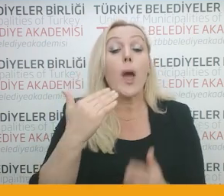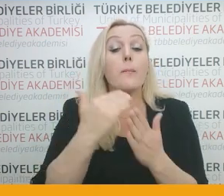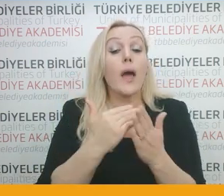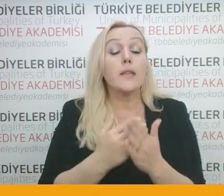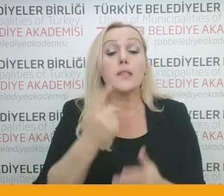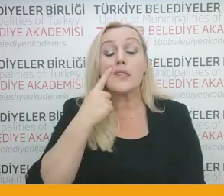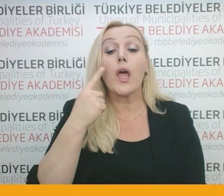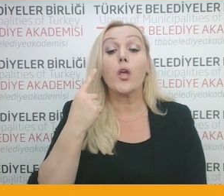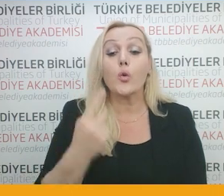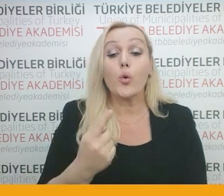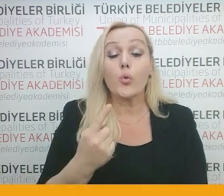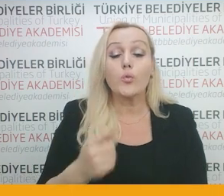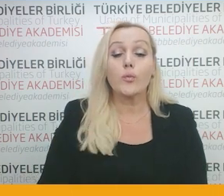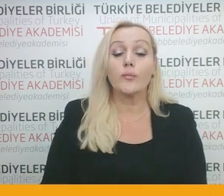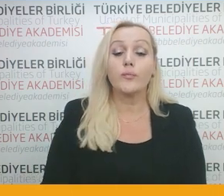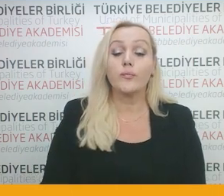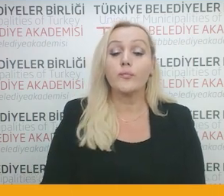en üst yöneticisi.